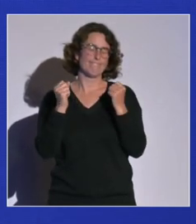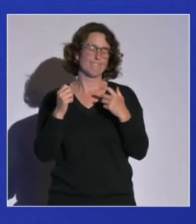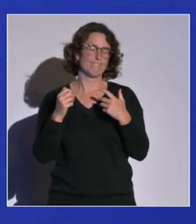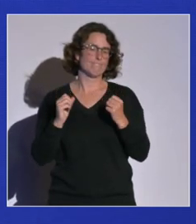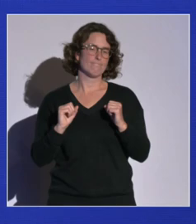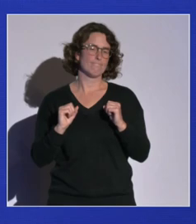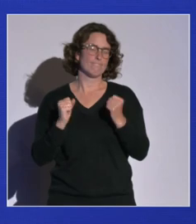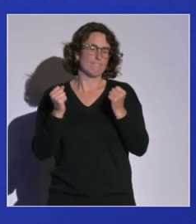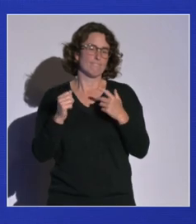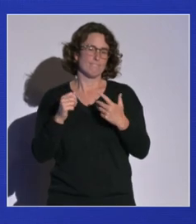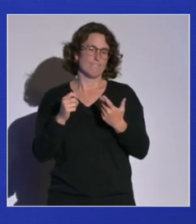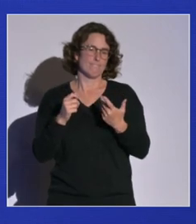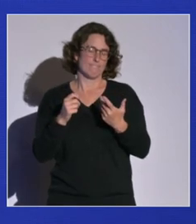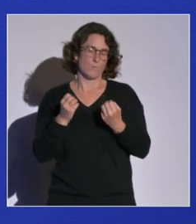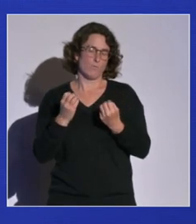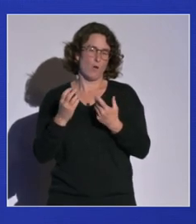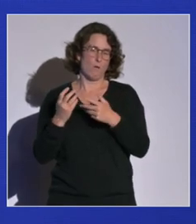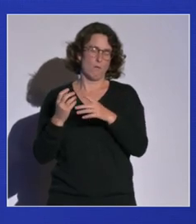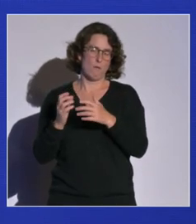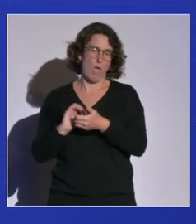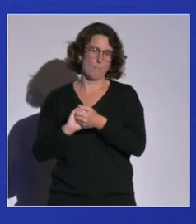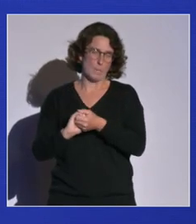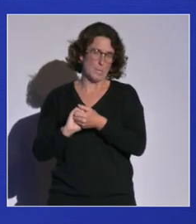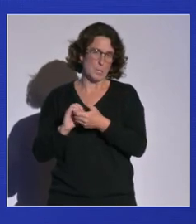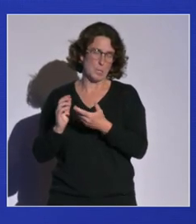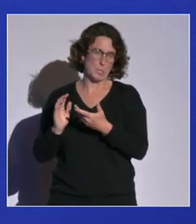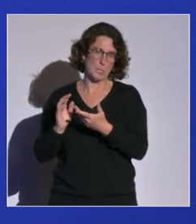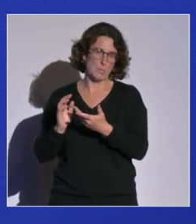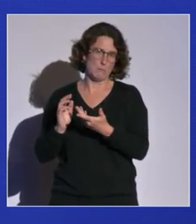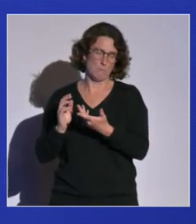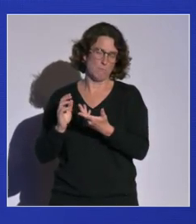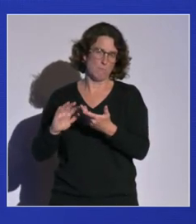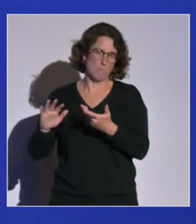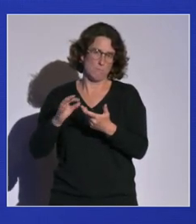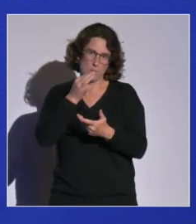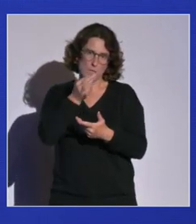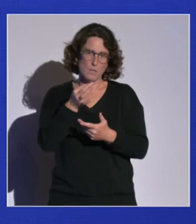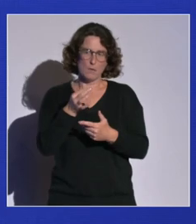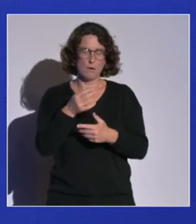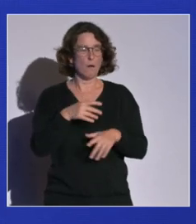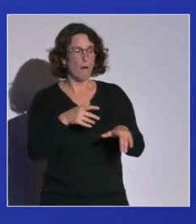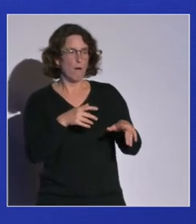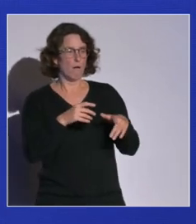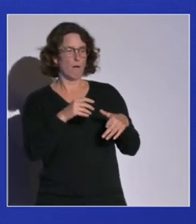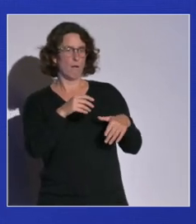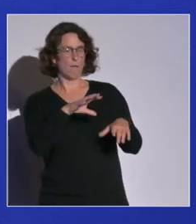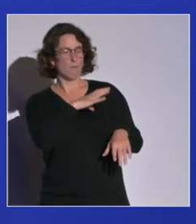parce que c'est de mes amis souvent qu'il s'agit, de tous ceux qui disent les enseignants ne travaillent pas assez.